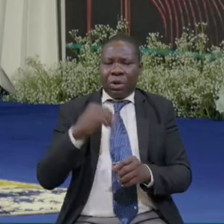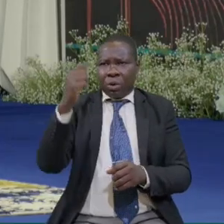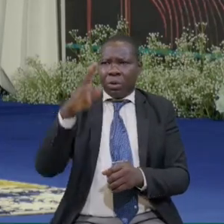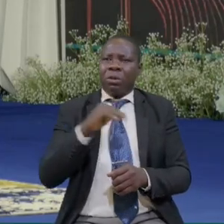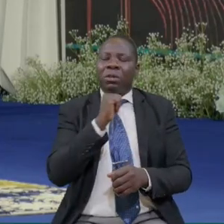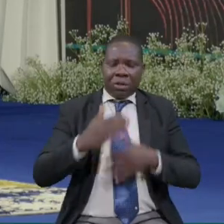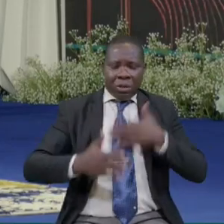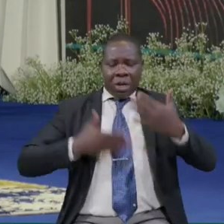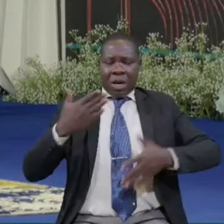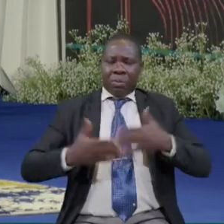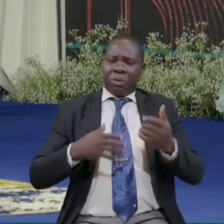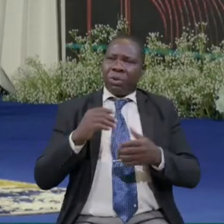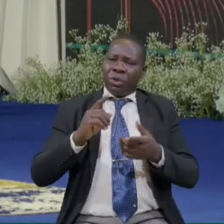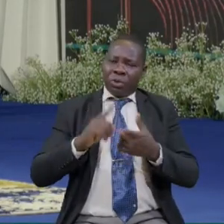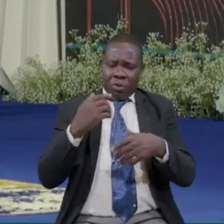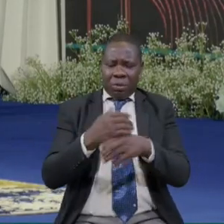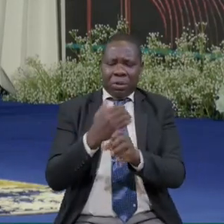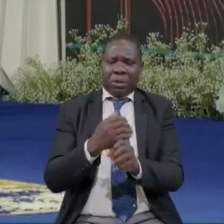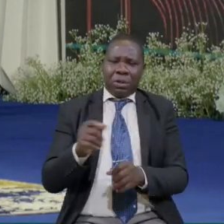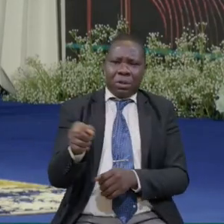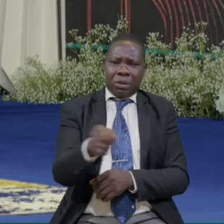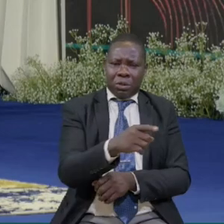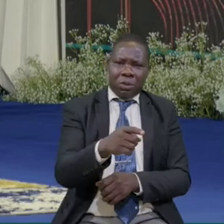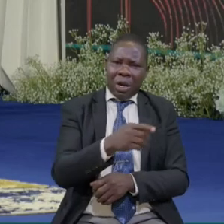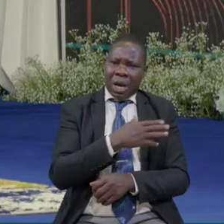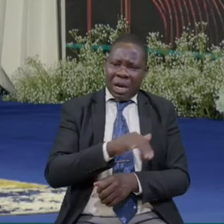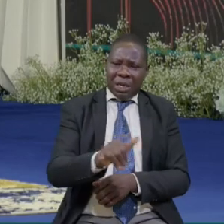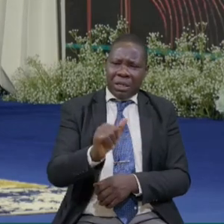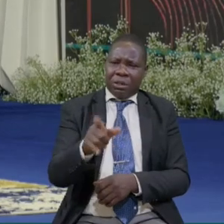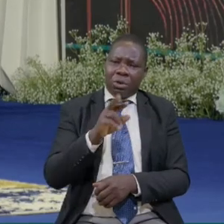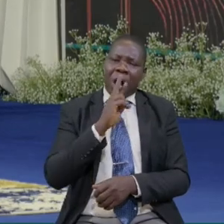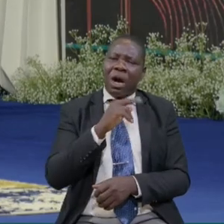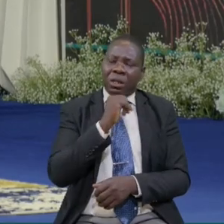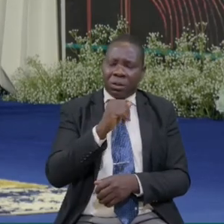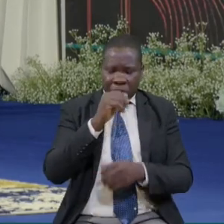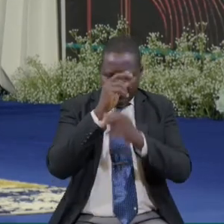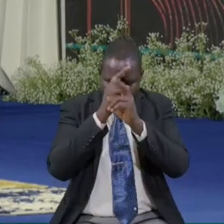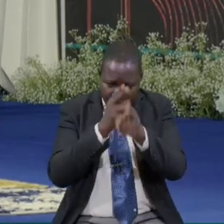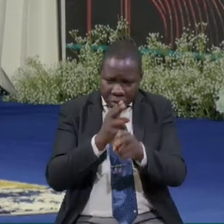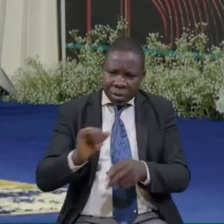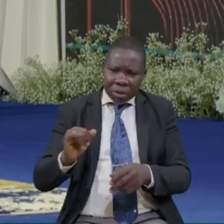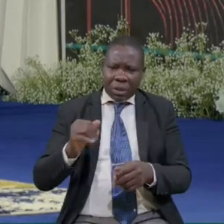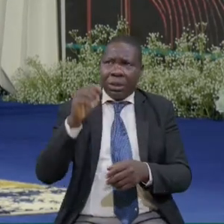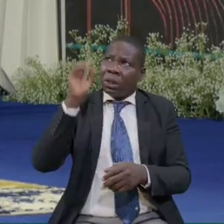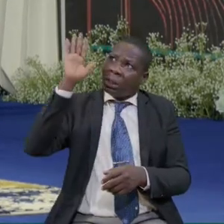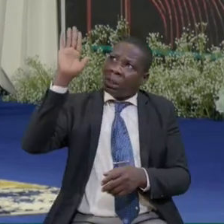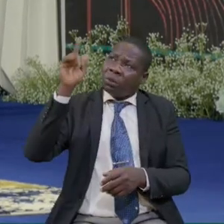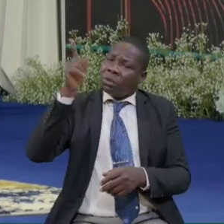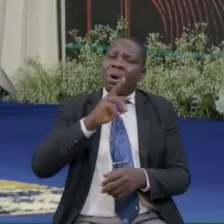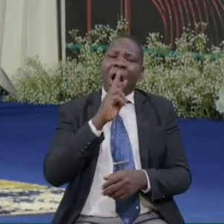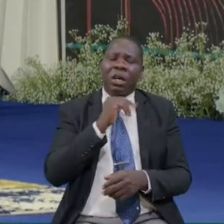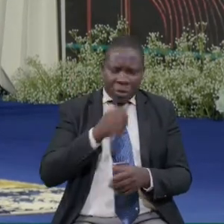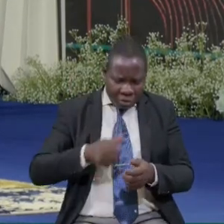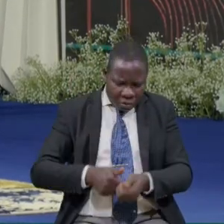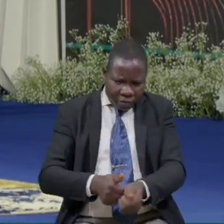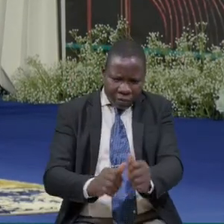qui fâchent Dieu, qui l'irritent, Dieu vous a créé, mais vous ne l'honorez pas, mais vous ne le suivez